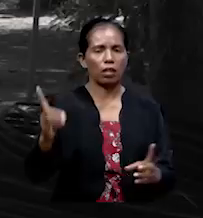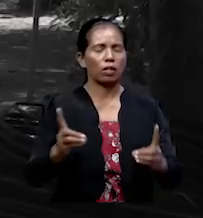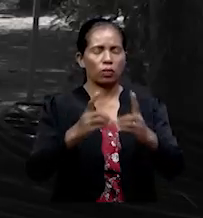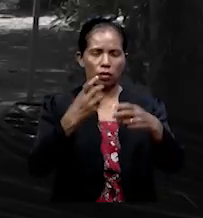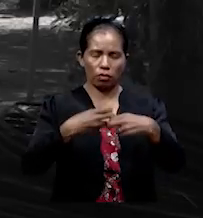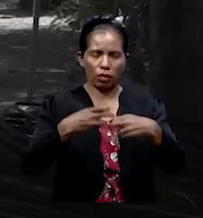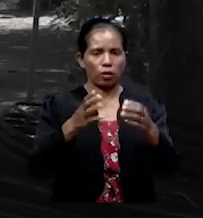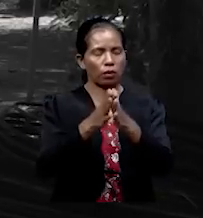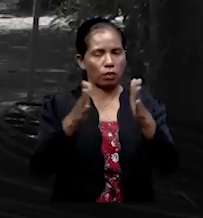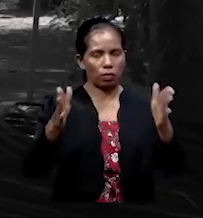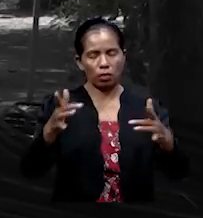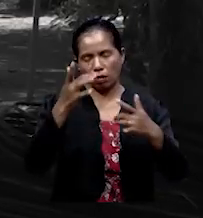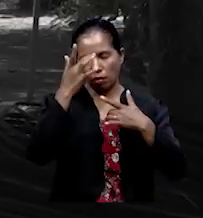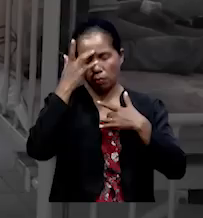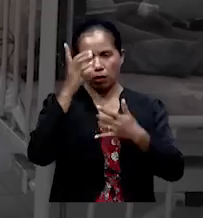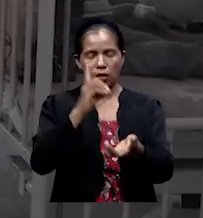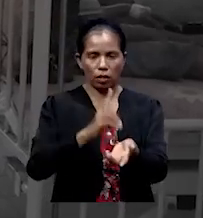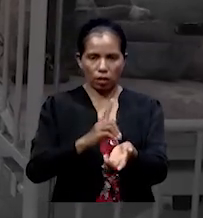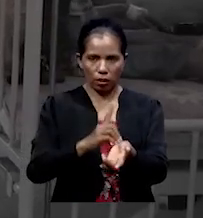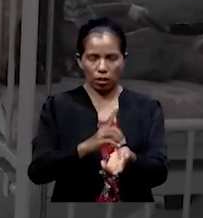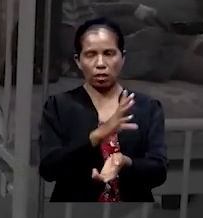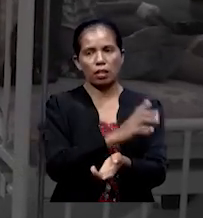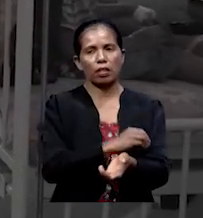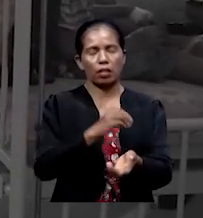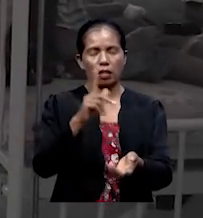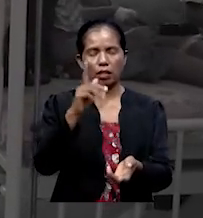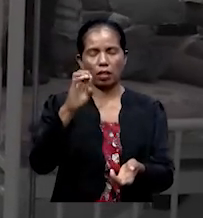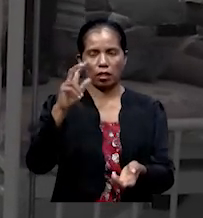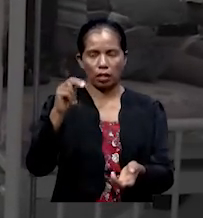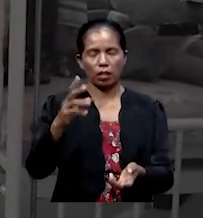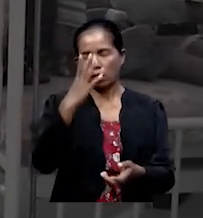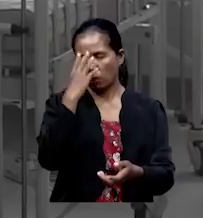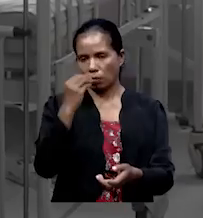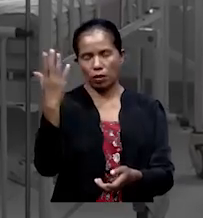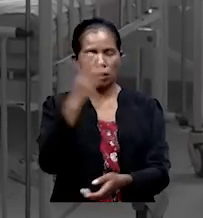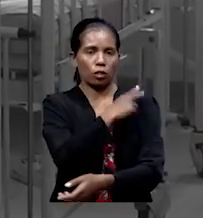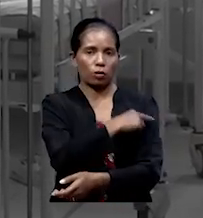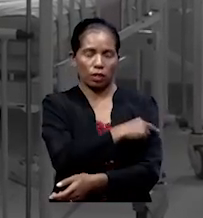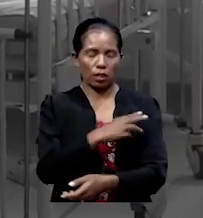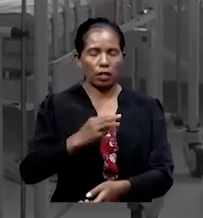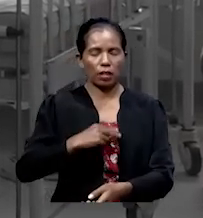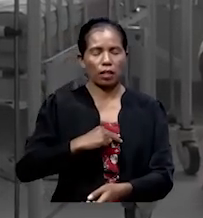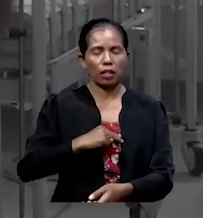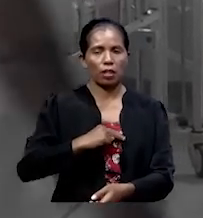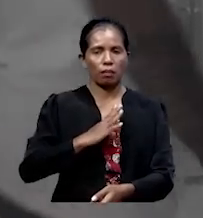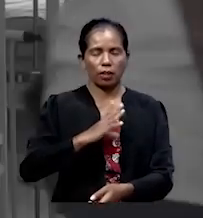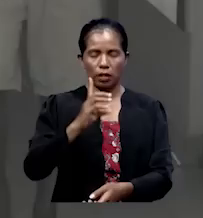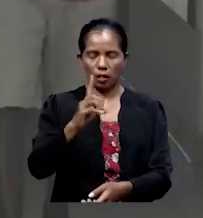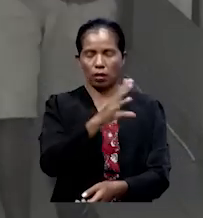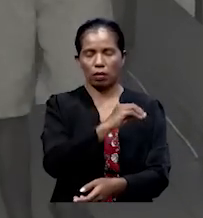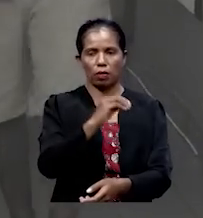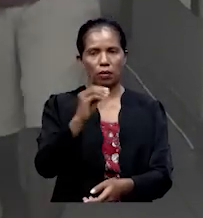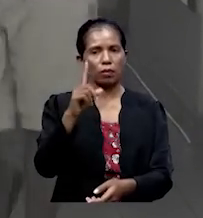bot, sofre moras tengge, nune, kenzerson baixa ia hospital nasional, no ke baru baixa ia